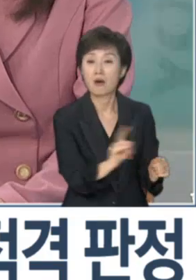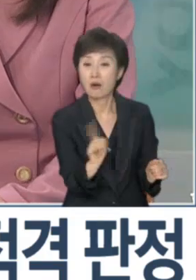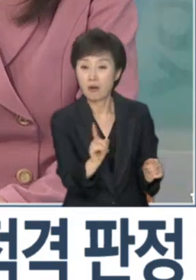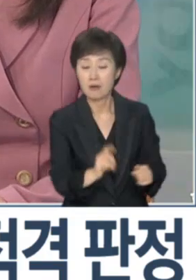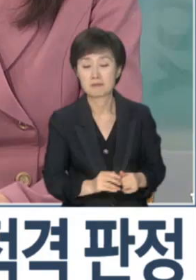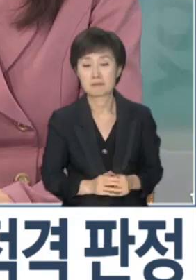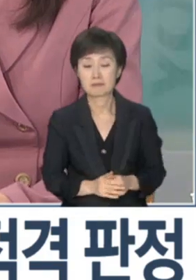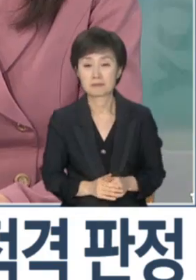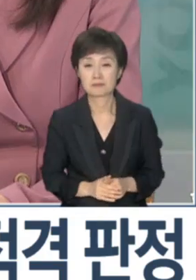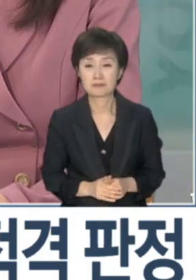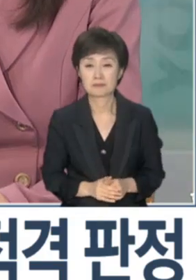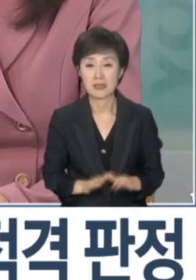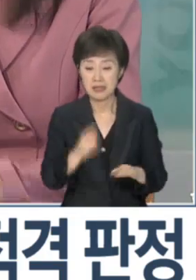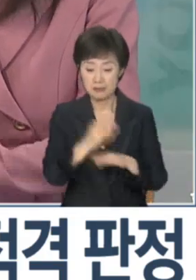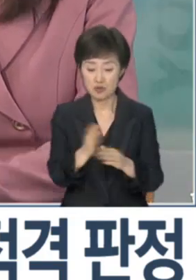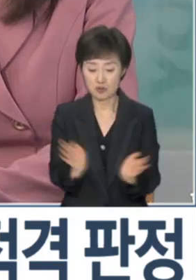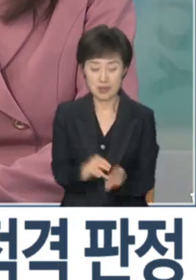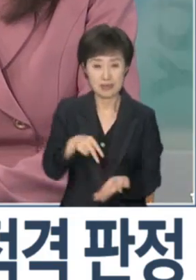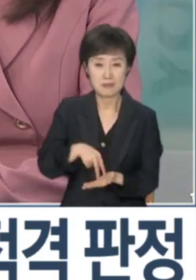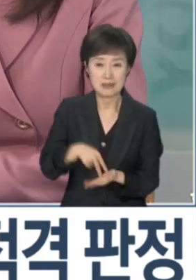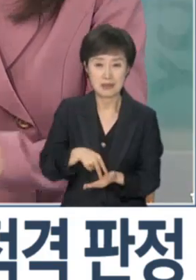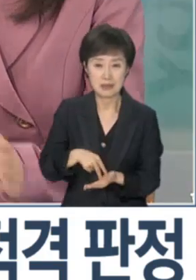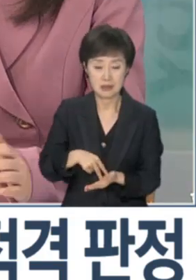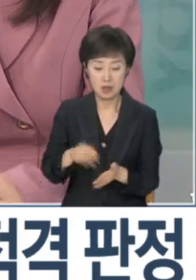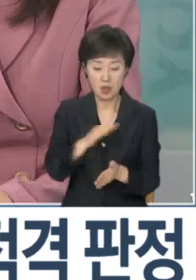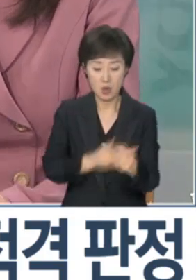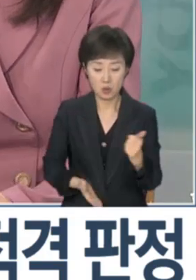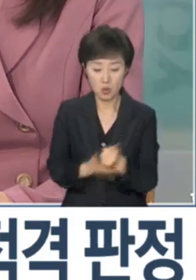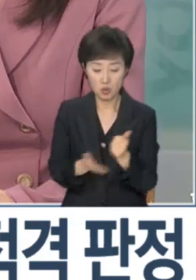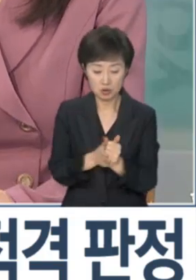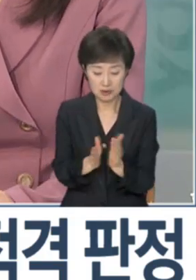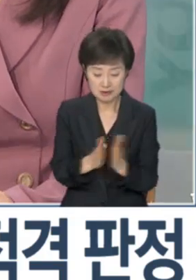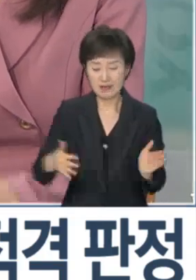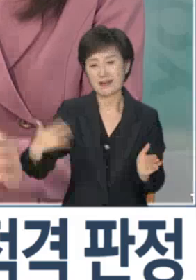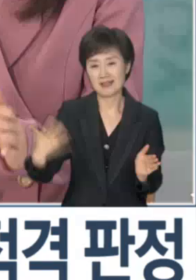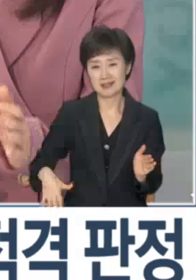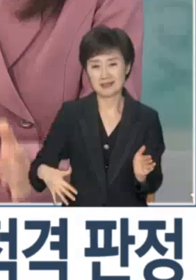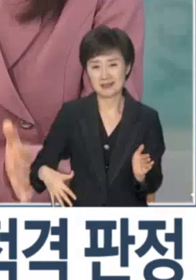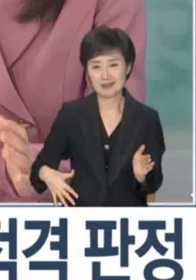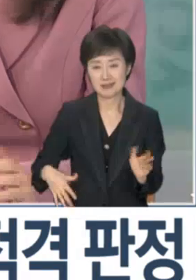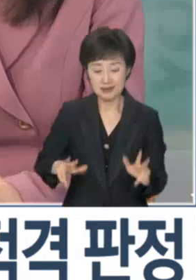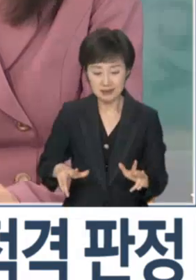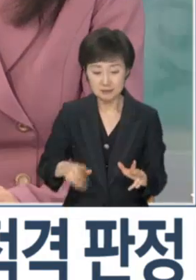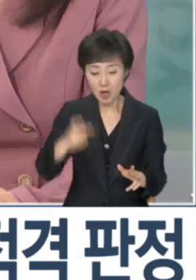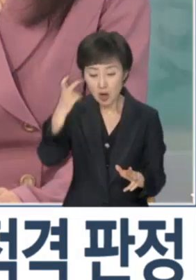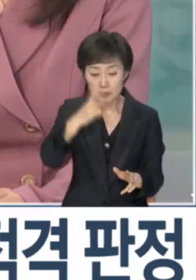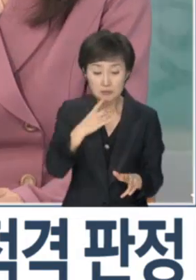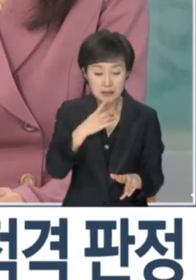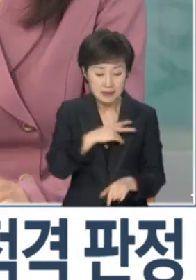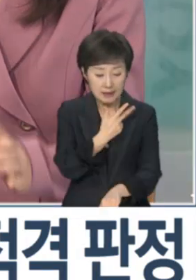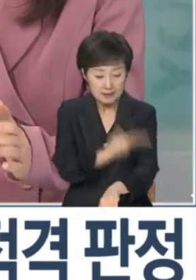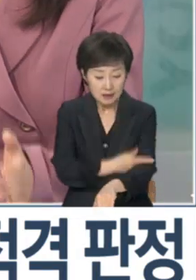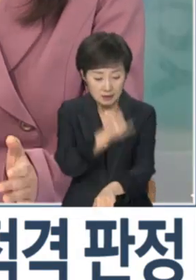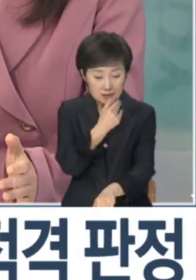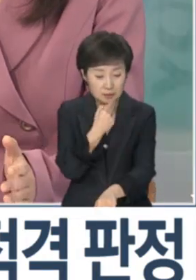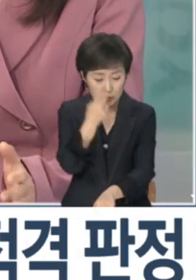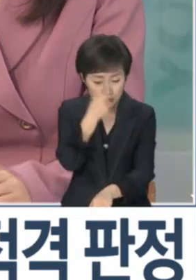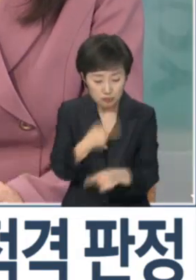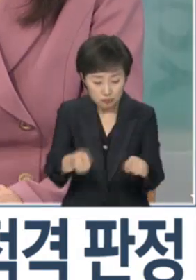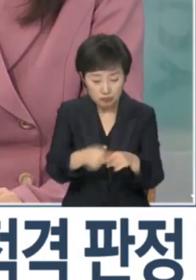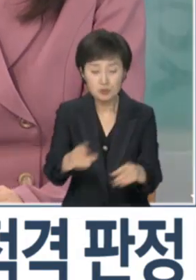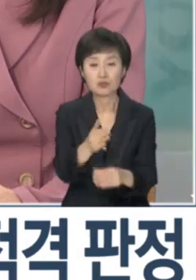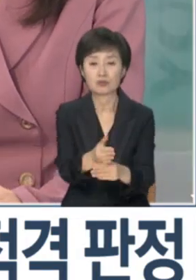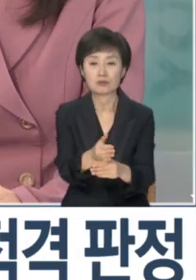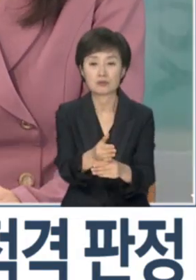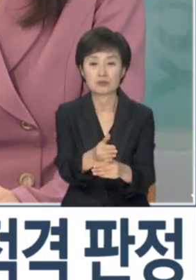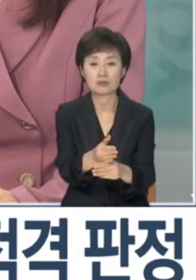일단 지금은 당에서는 공관위 단계는 아니고 검증이라고 해서 일단 자격이 있는지 없는지만 판별하는 지금 상황입니다. 그렇기